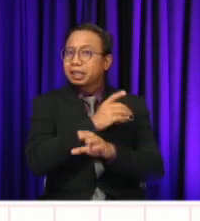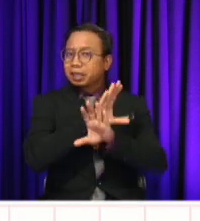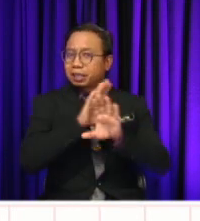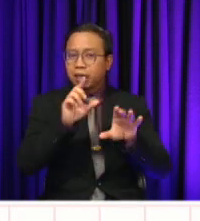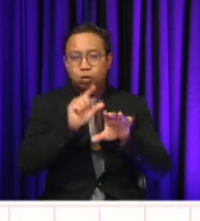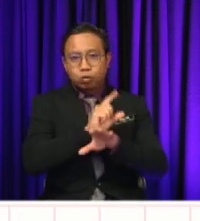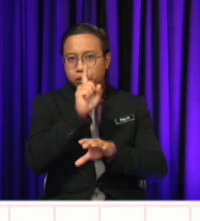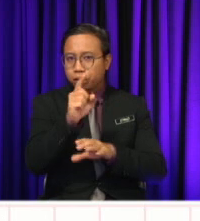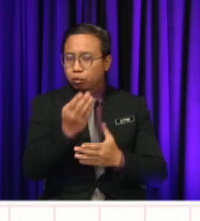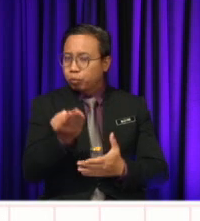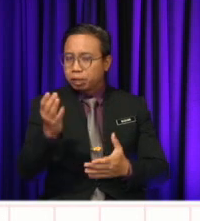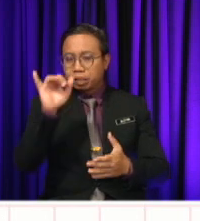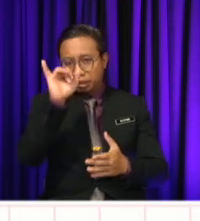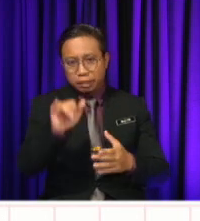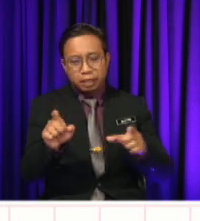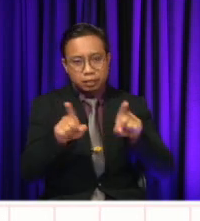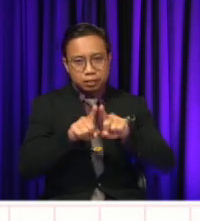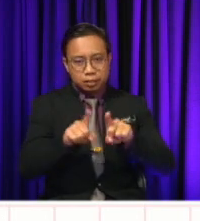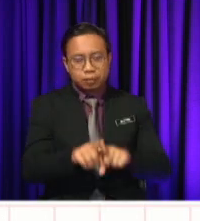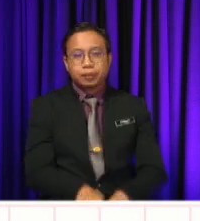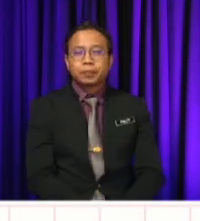yang sama saja